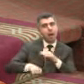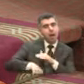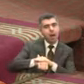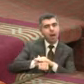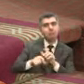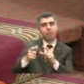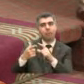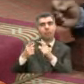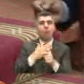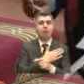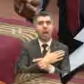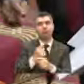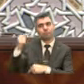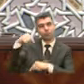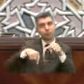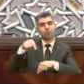المنتخبات.